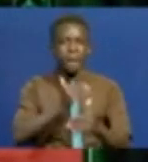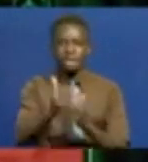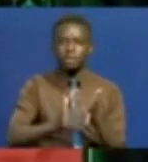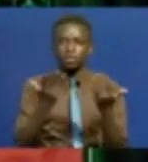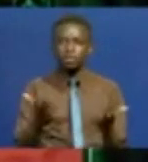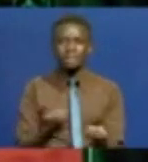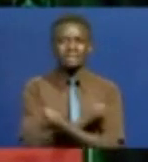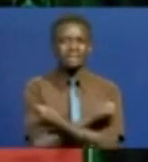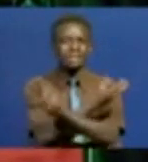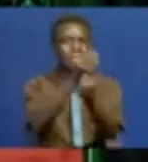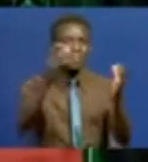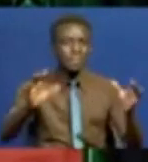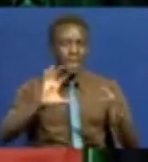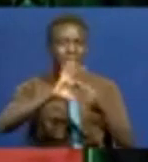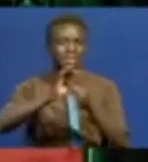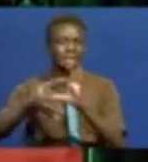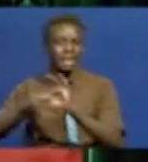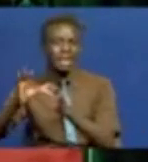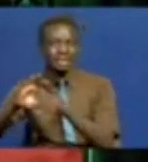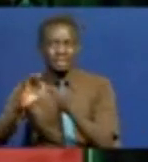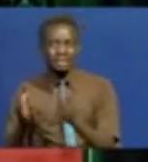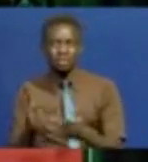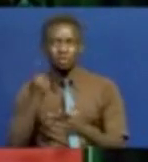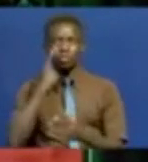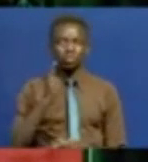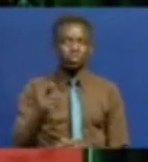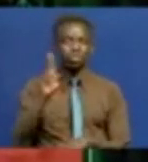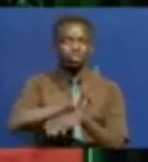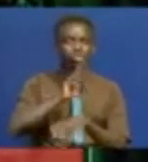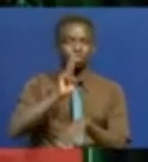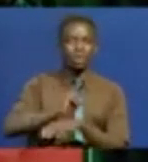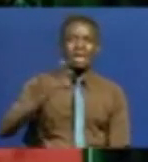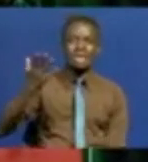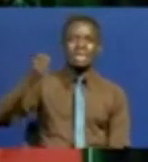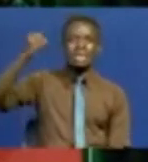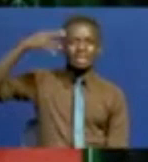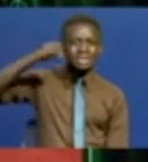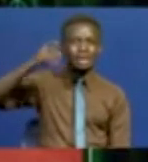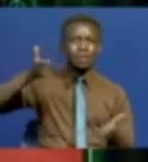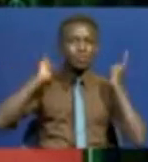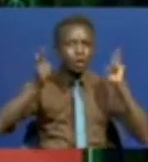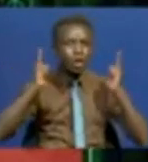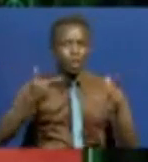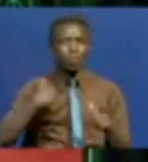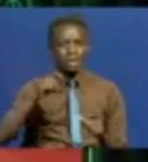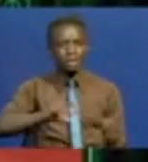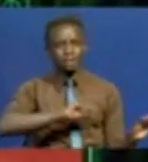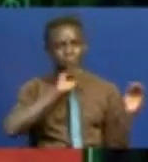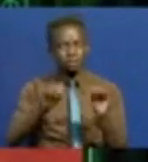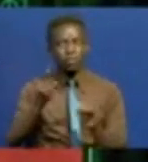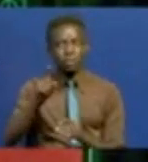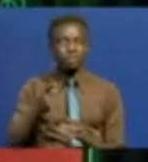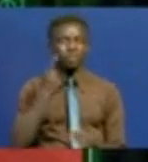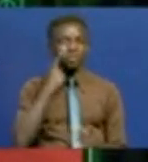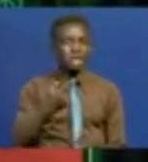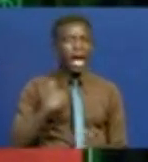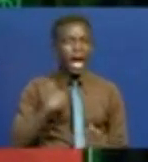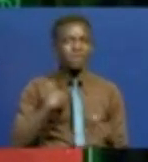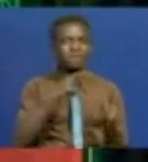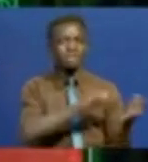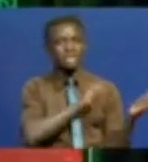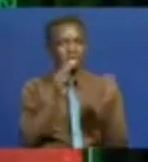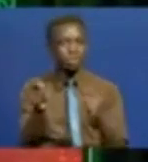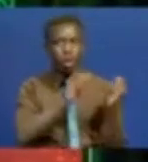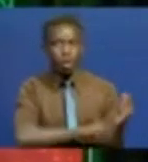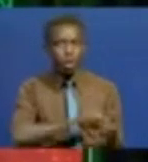to e-trucks, e-mobility, low CO2 emitting transport options. We